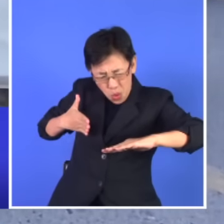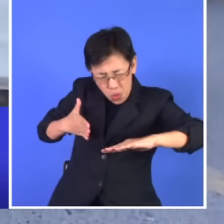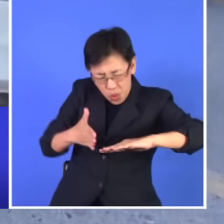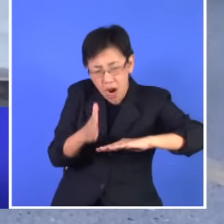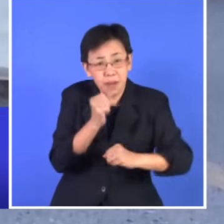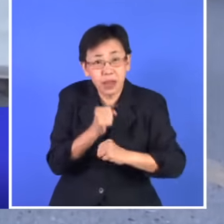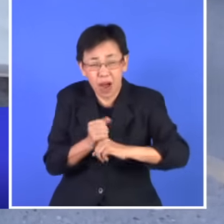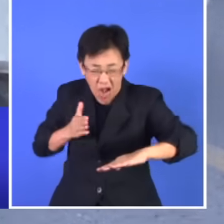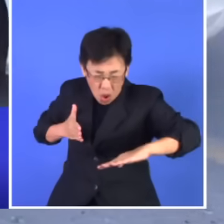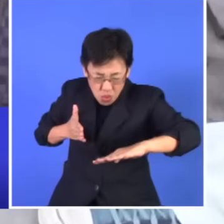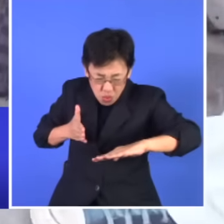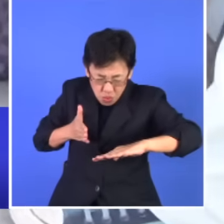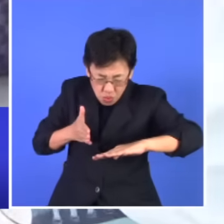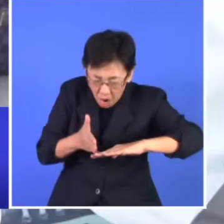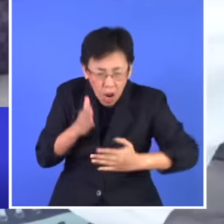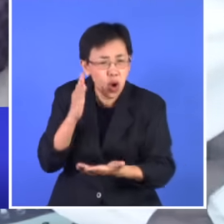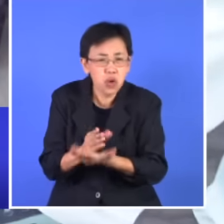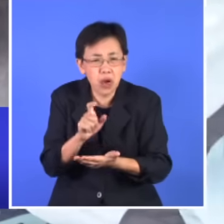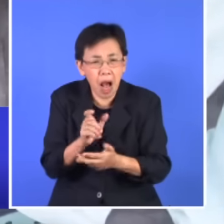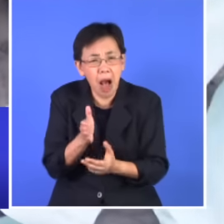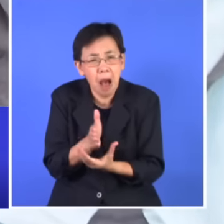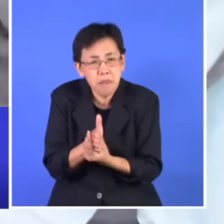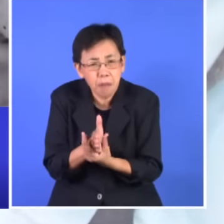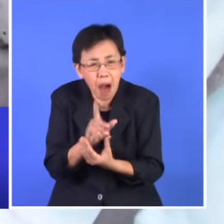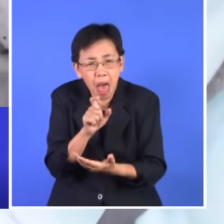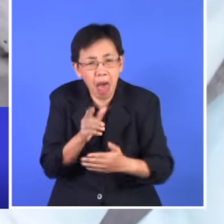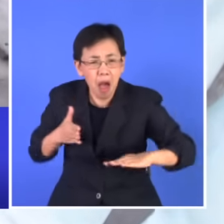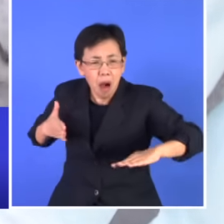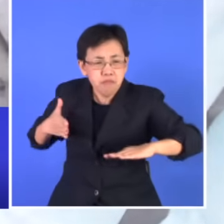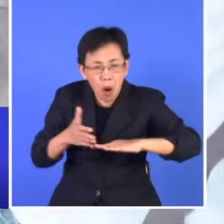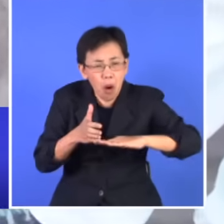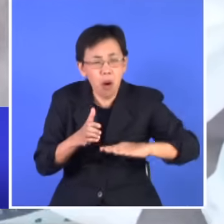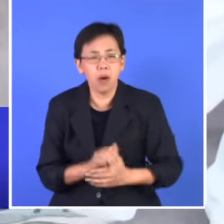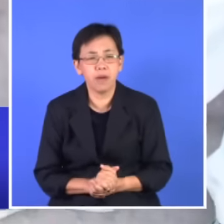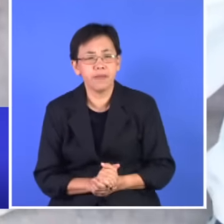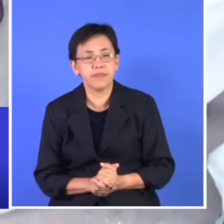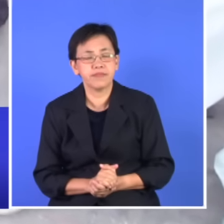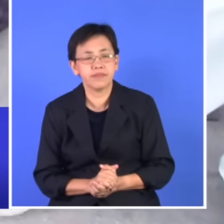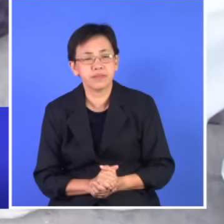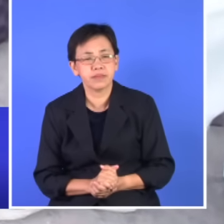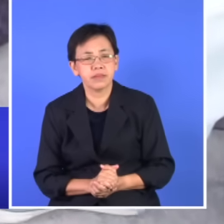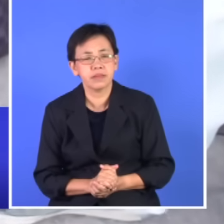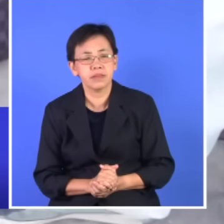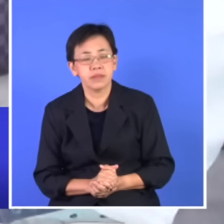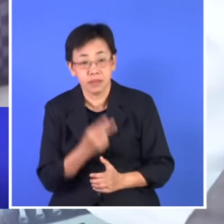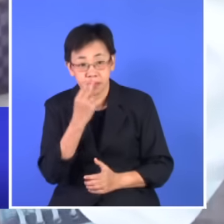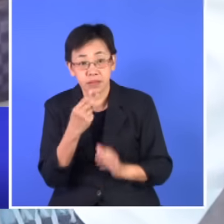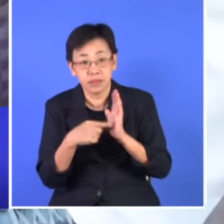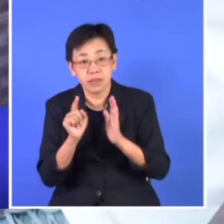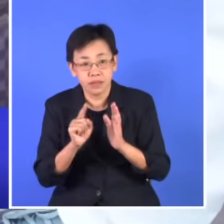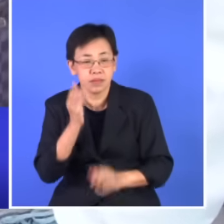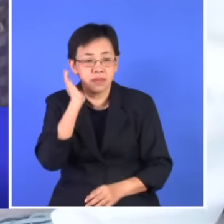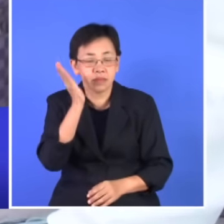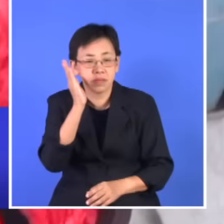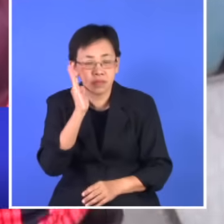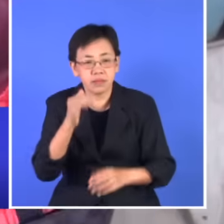เบรกไม่ทันนะคะเจ้าหน้าที่หน่วยกู้ภัยฉะเชิงเทราก็ปฐมพยาบาลเบื้องต้นแต่ระหว่างที่เาปฐมพยาบาลเนี่ยค่ะภาพที่คุณผู้ชมเห็นอยู่เนี่ยเมธาวีที่เป็น